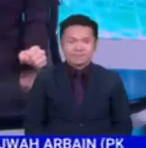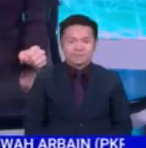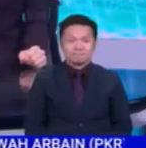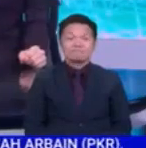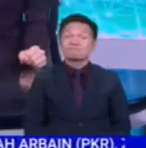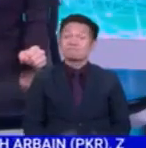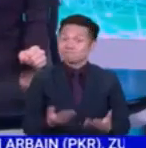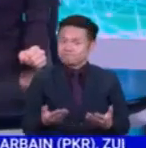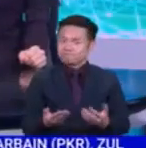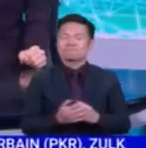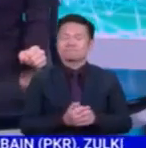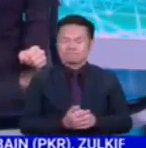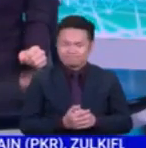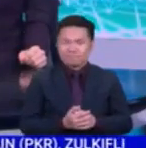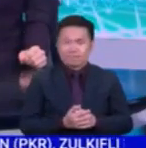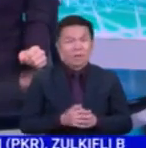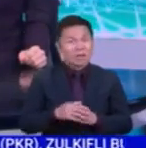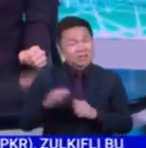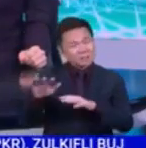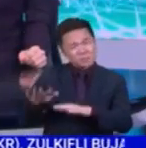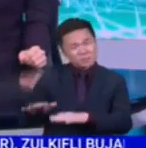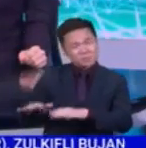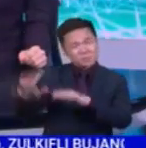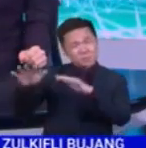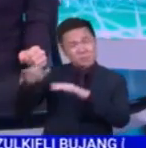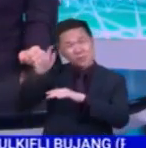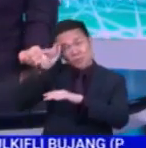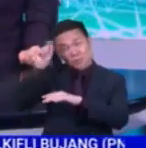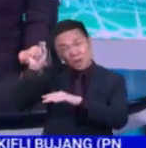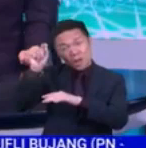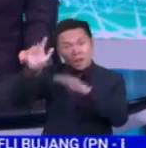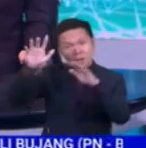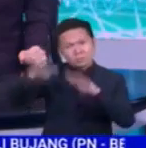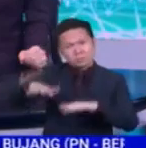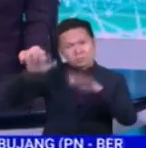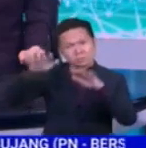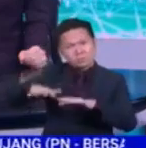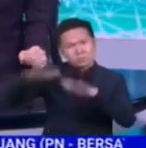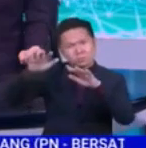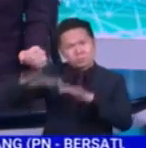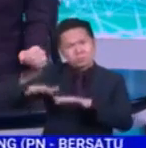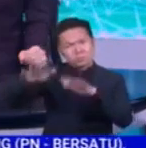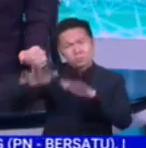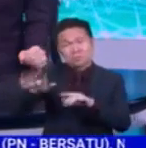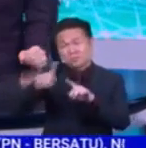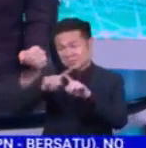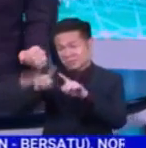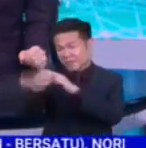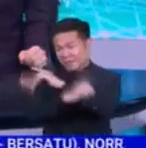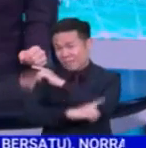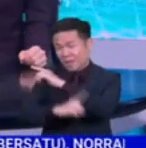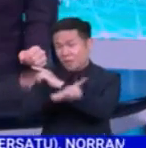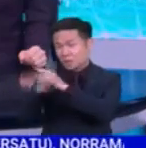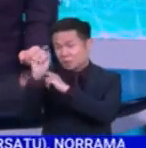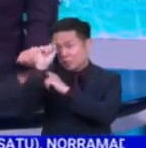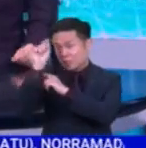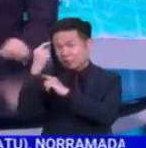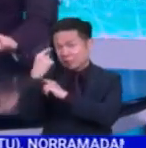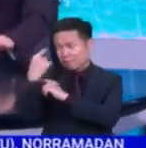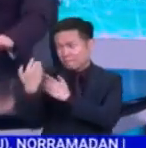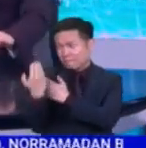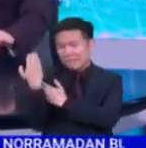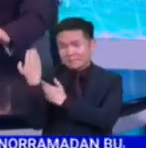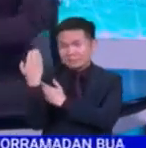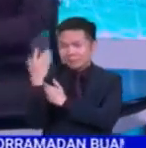bertemu kembali. Perkembangan banjir di Terengganu, hujan lebat masih berterusan di beberapa daerah di negeri itu sejak awal pagi